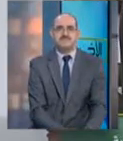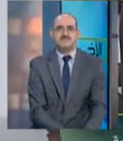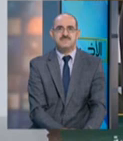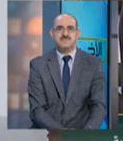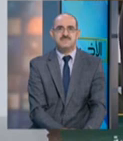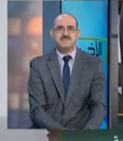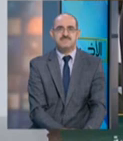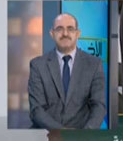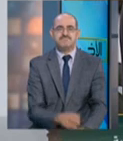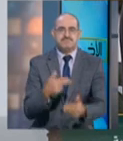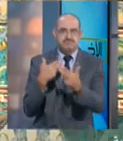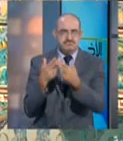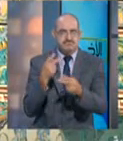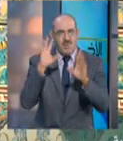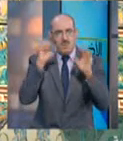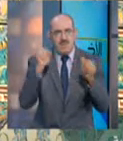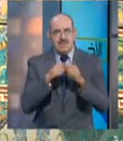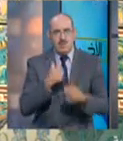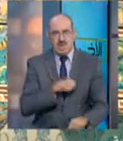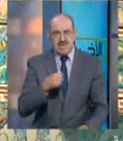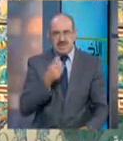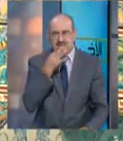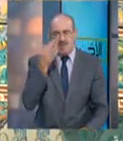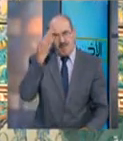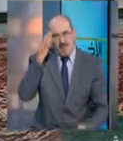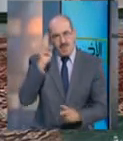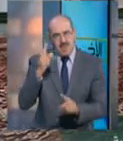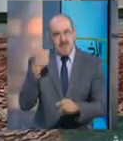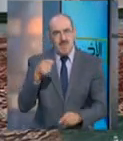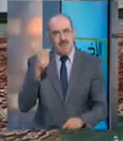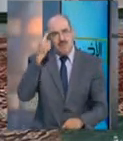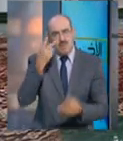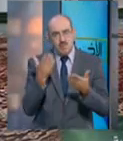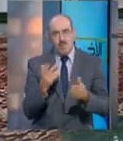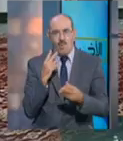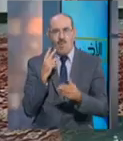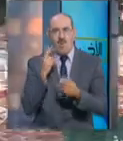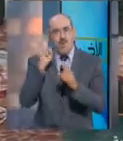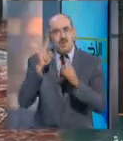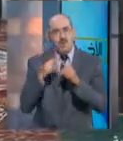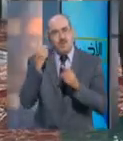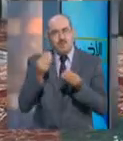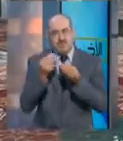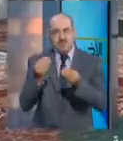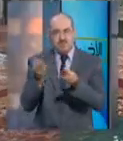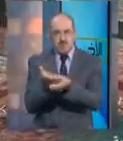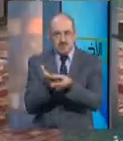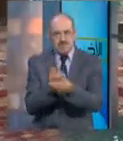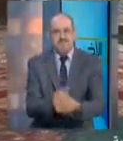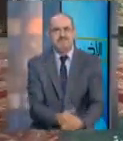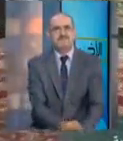j'ai l'honneur de vous présenter les lettres de créance par lesquelles le Conseil fédéral de la Confédération suisse